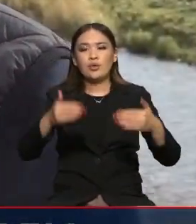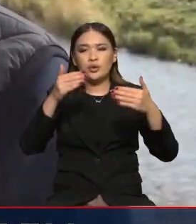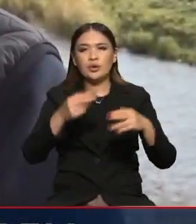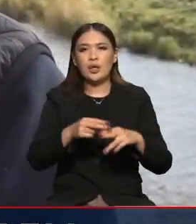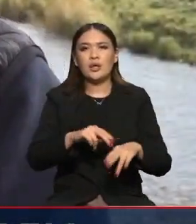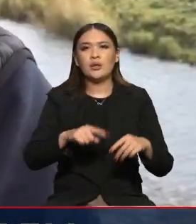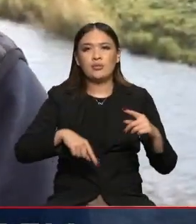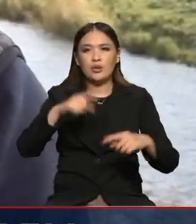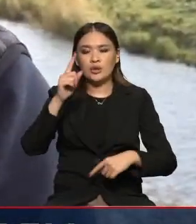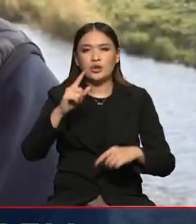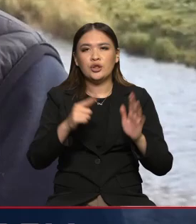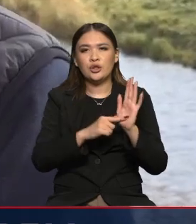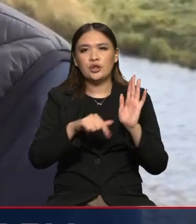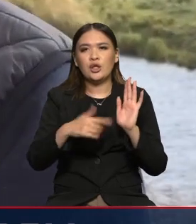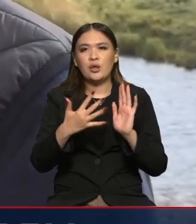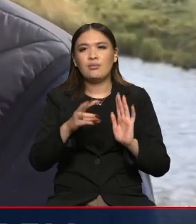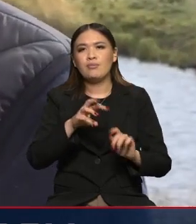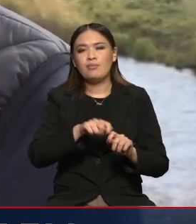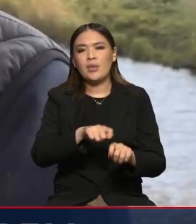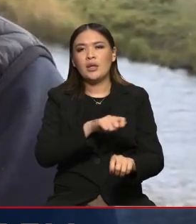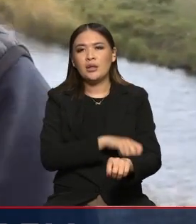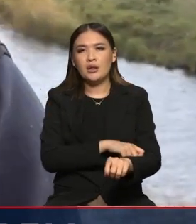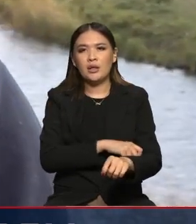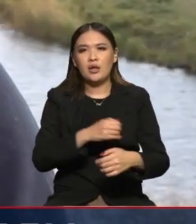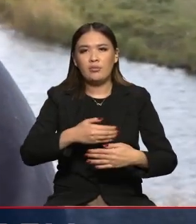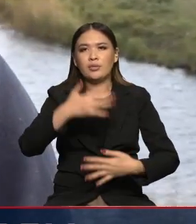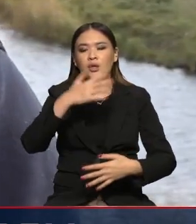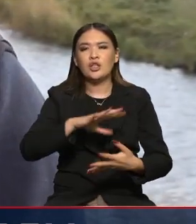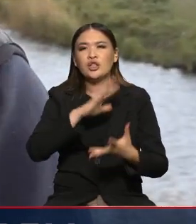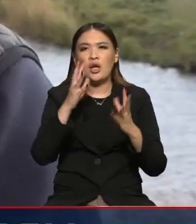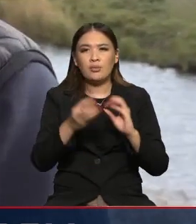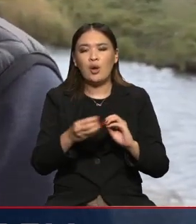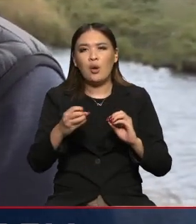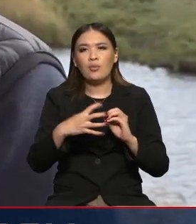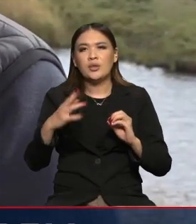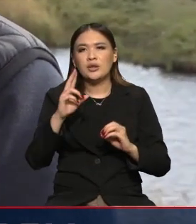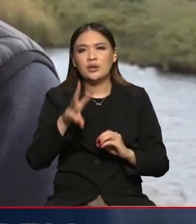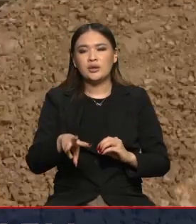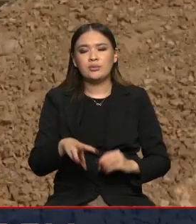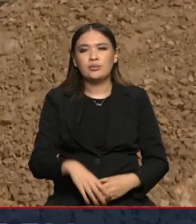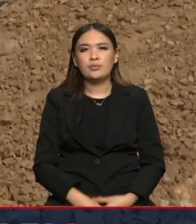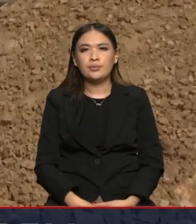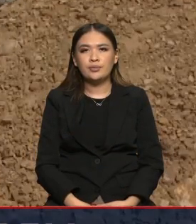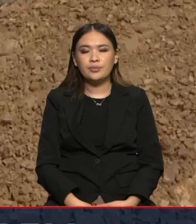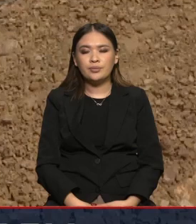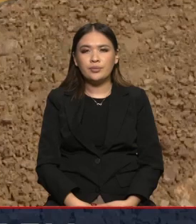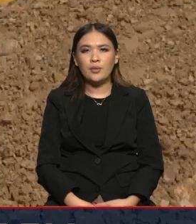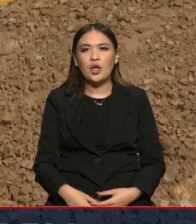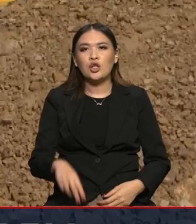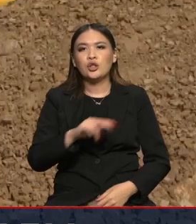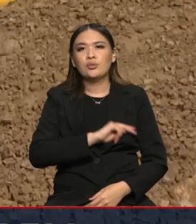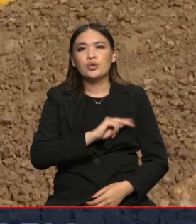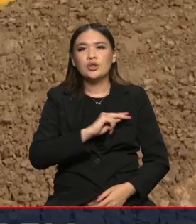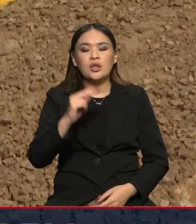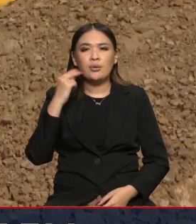ал бейіктігін 7,5 метрге дейін көтеріп жатырмыз. Ал жалпы ұзындығы 15 шақырымнан асады. Жұмыс сапасын